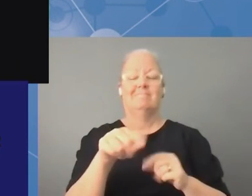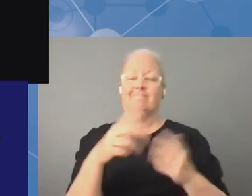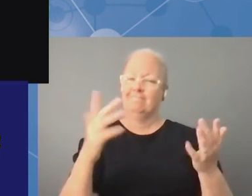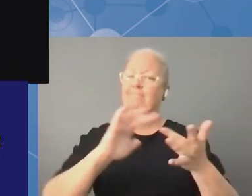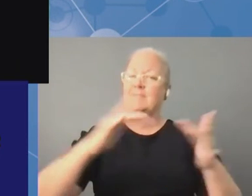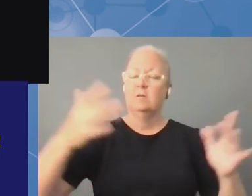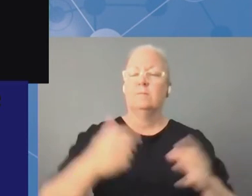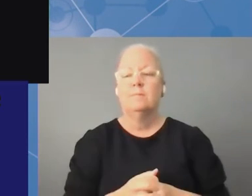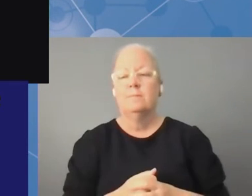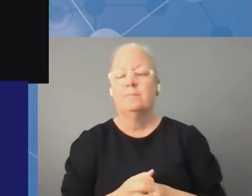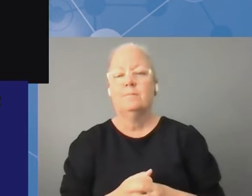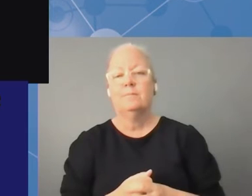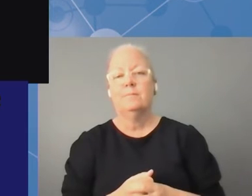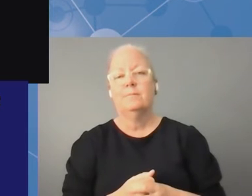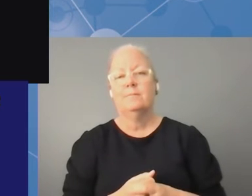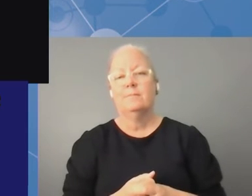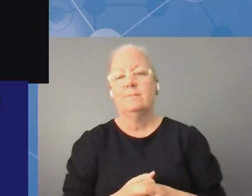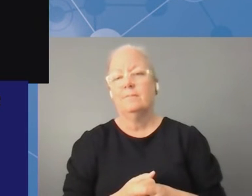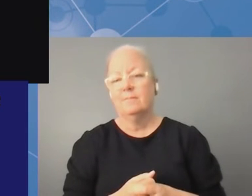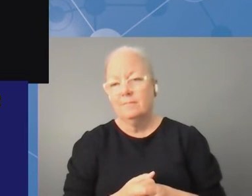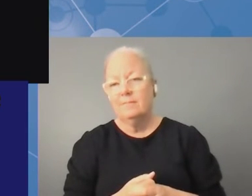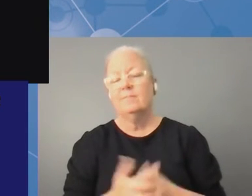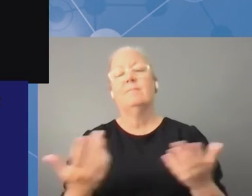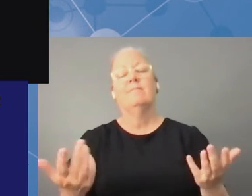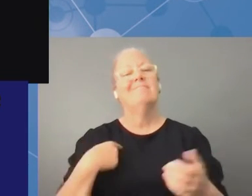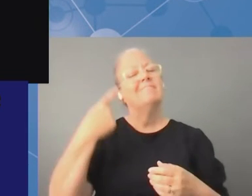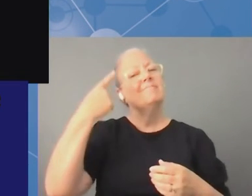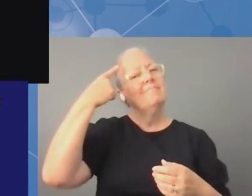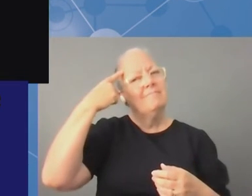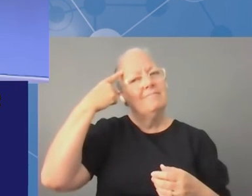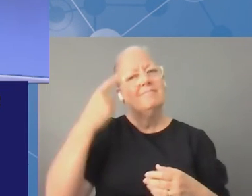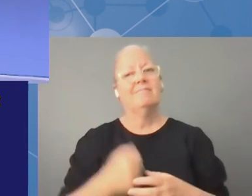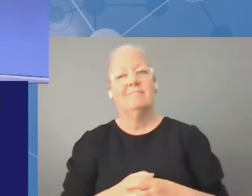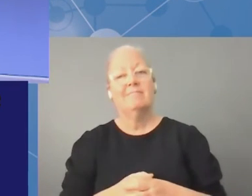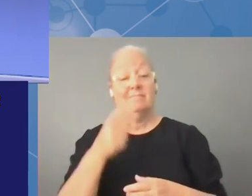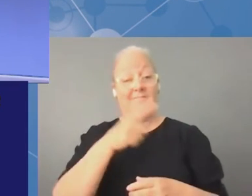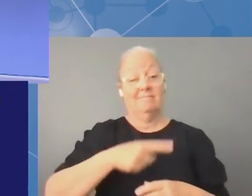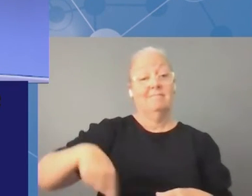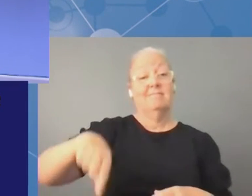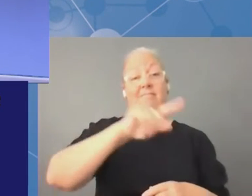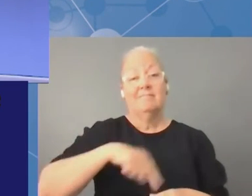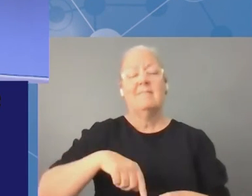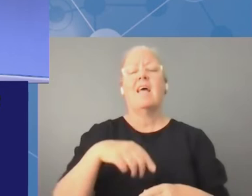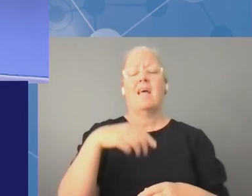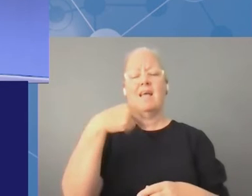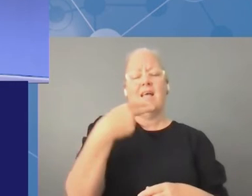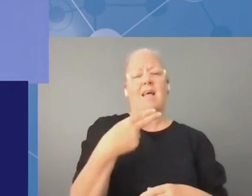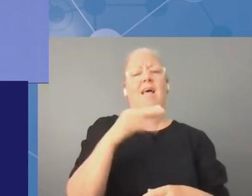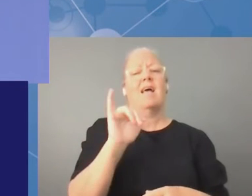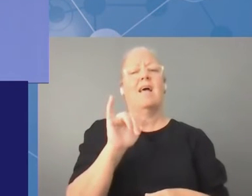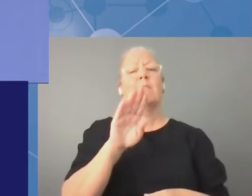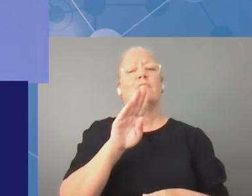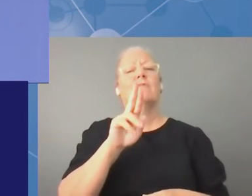гибридизации таких мероприятий. И в частности, также других такого